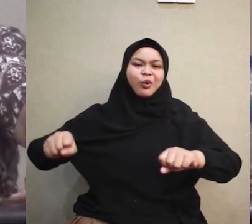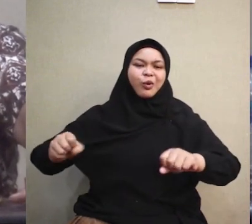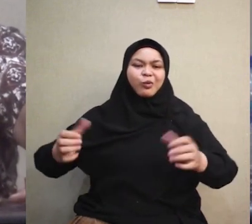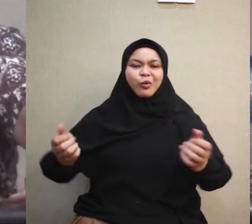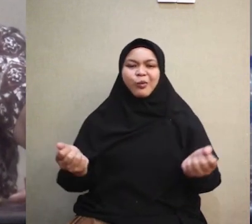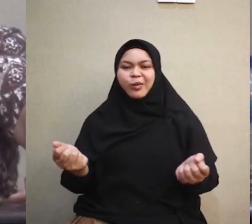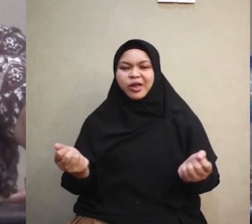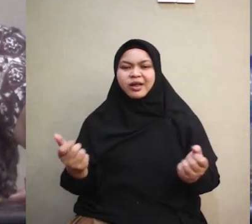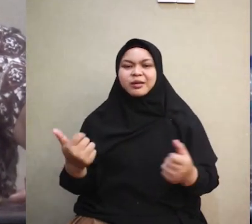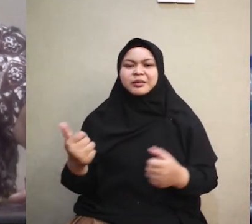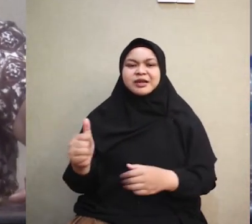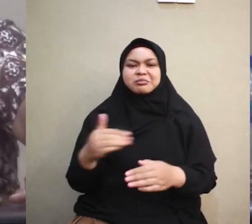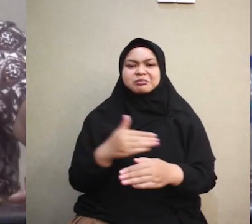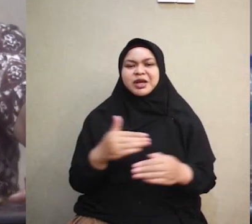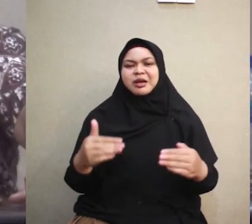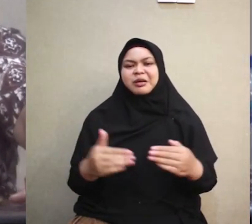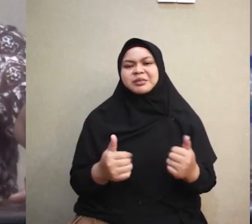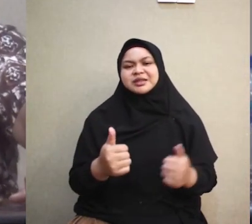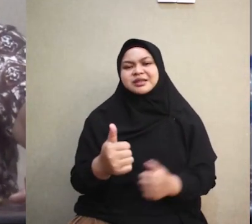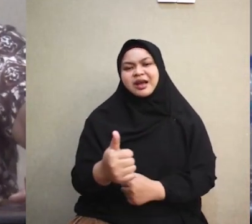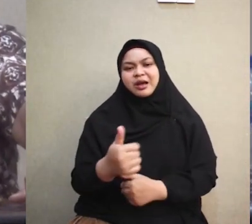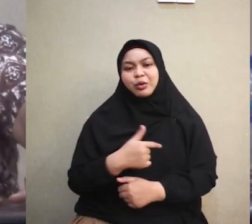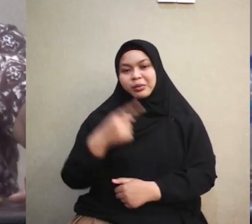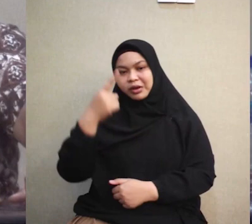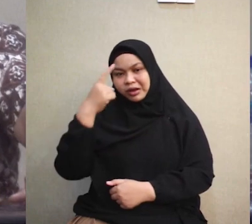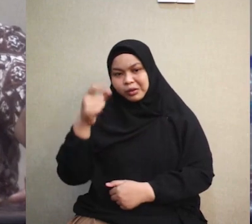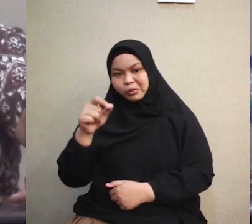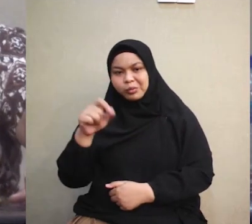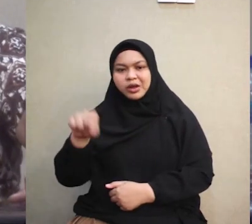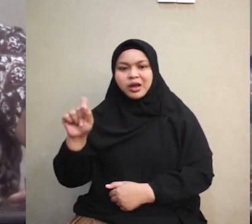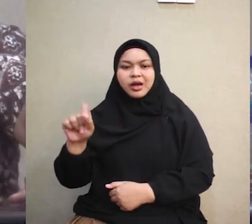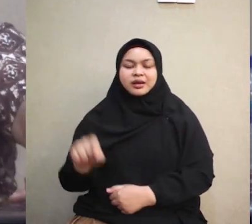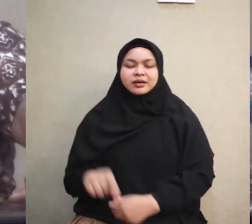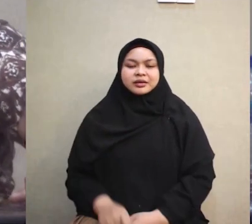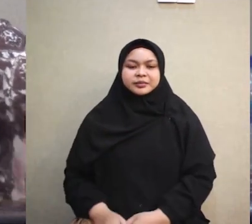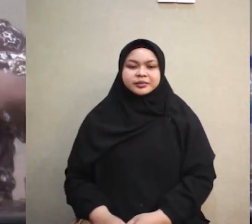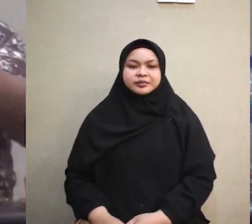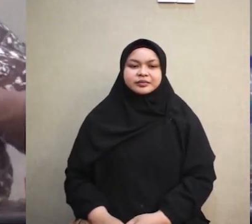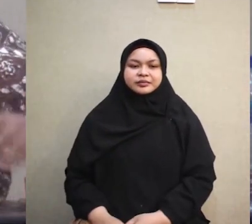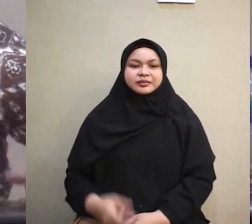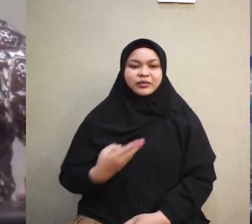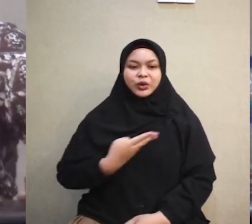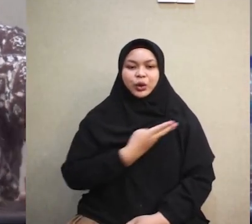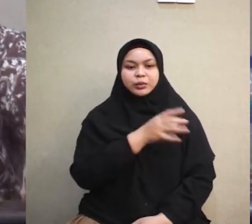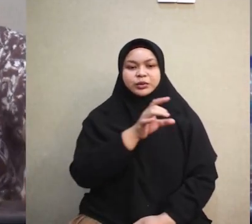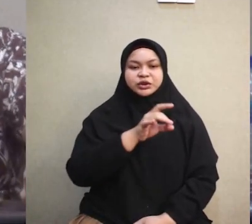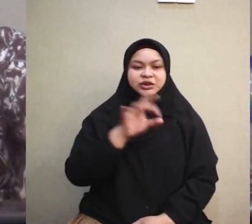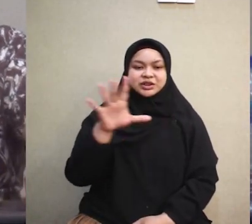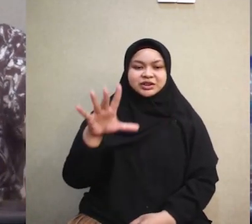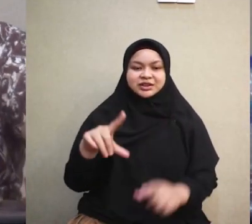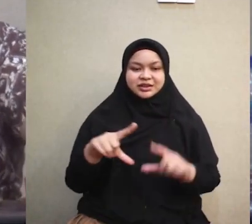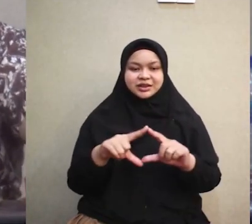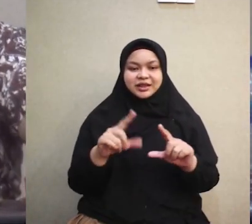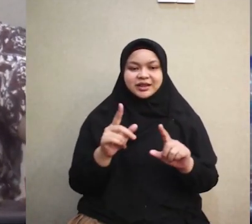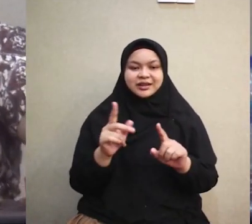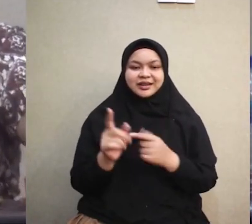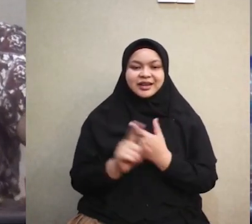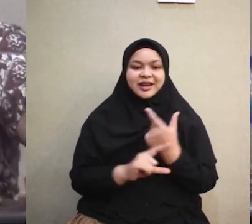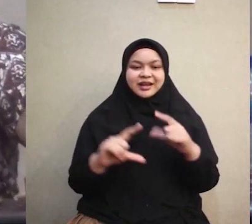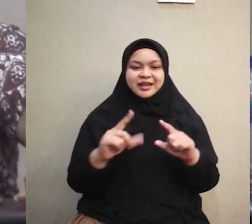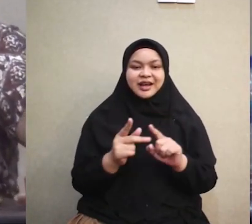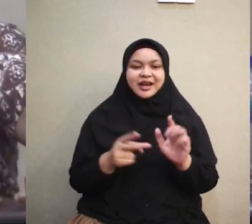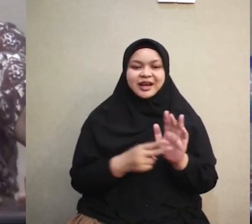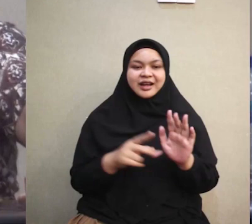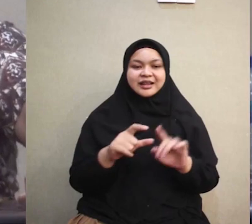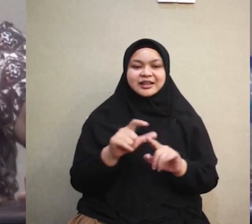dan mereka meyakini itu benar korban lain adalah Ayahanda Bagaimana